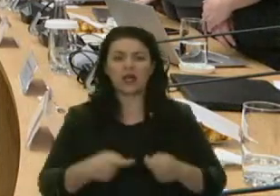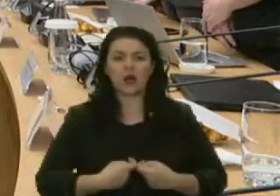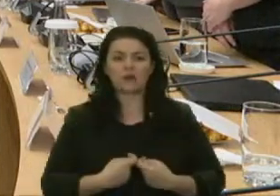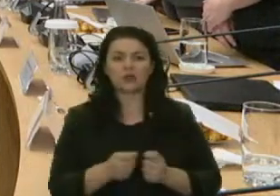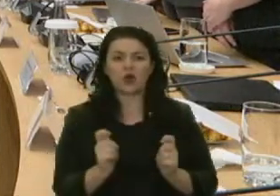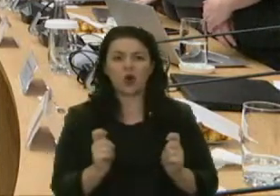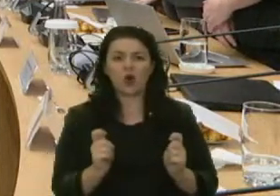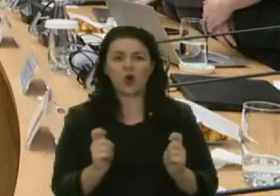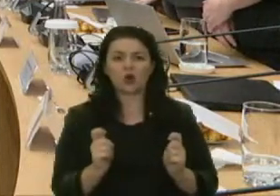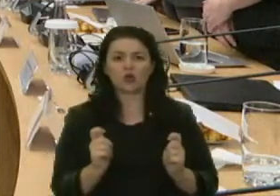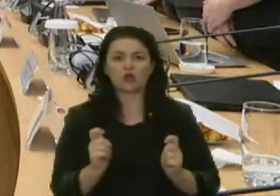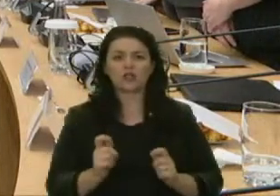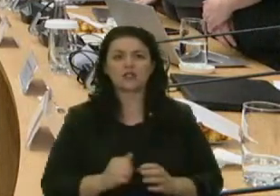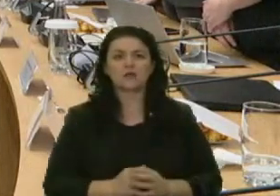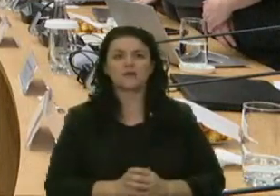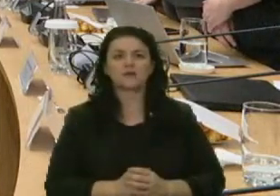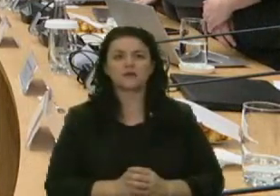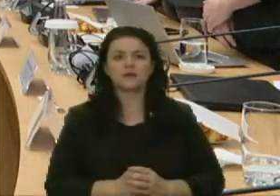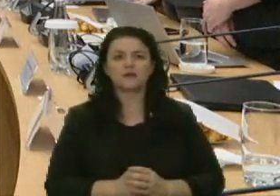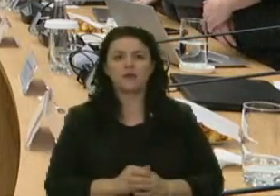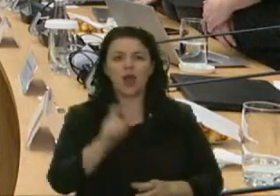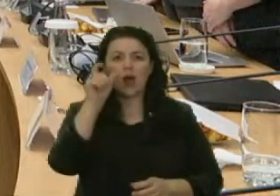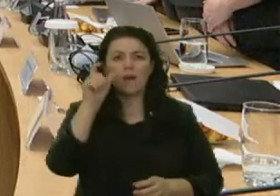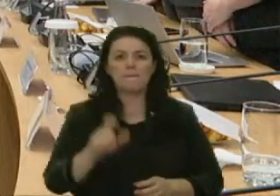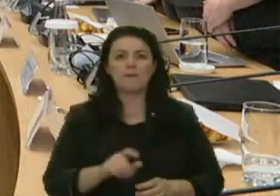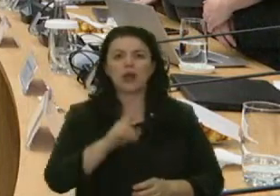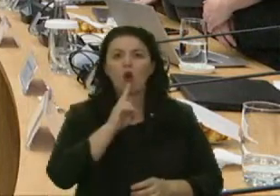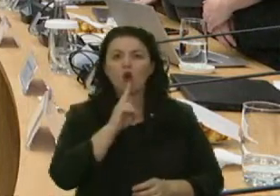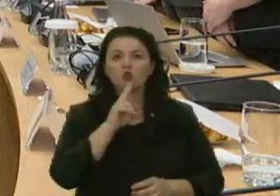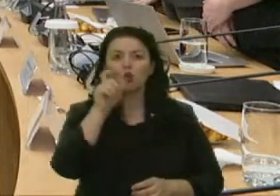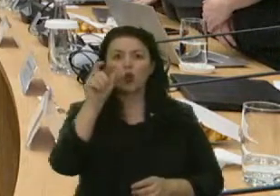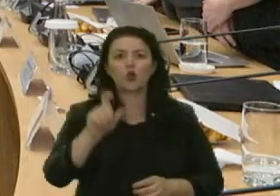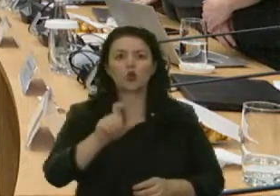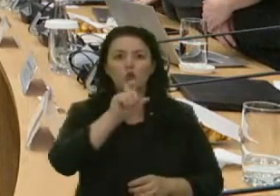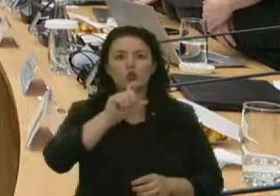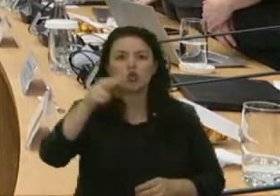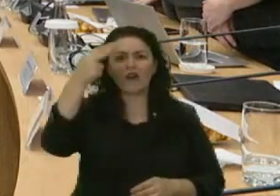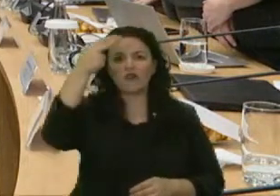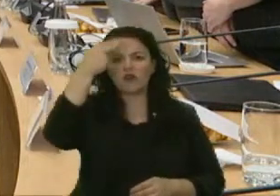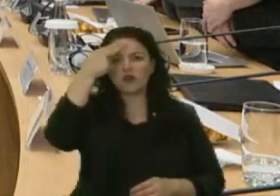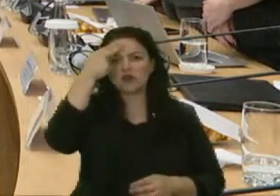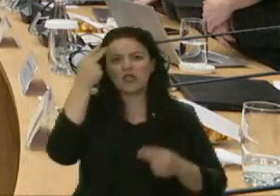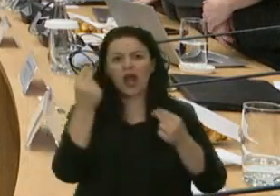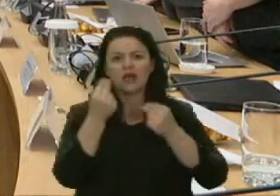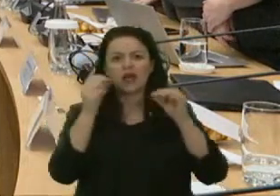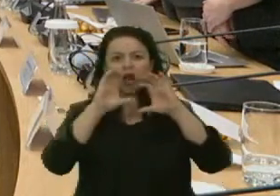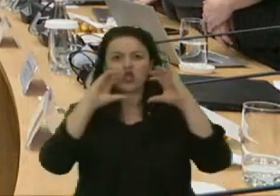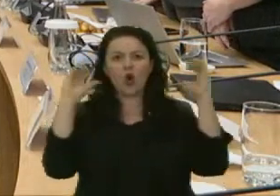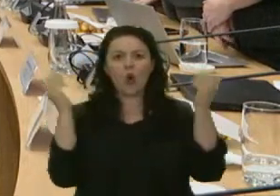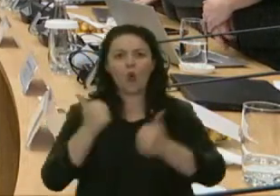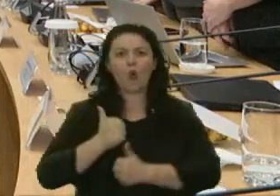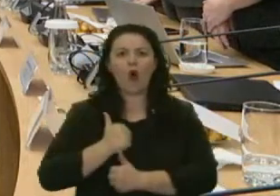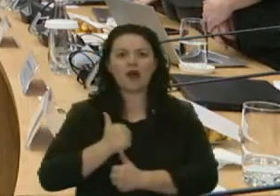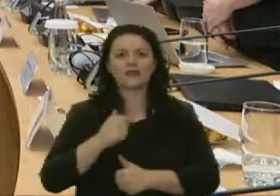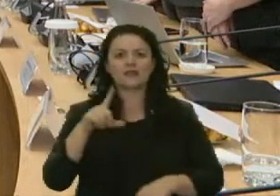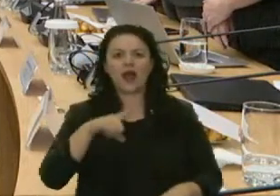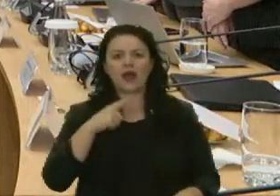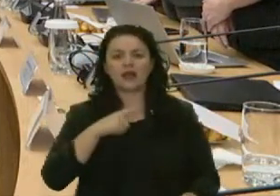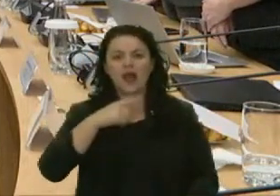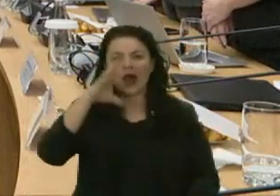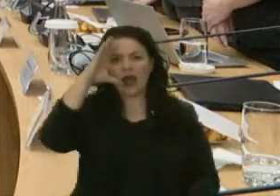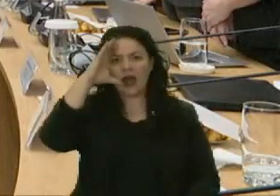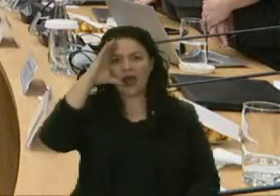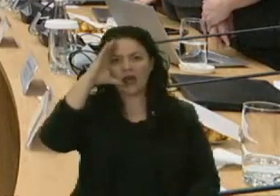strigăm toți preoți cu crucea în frunte căci mo